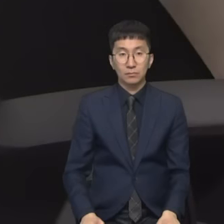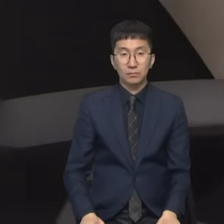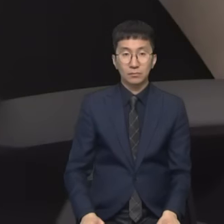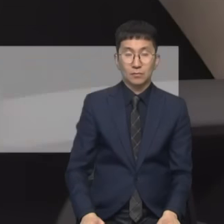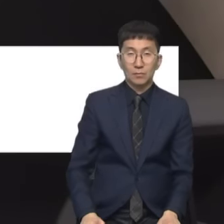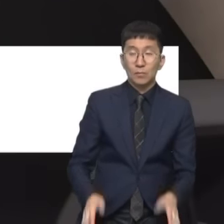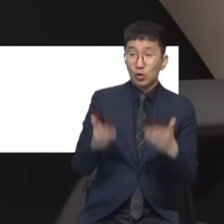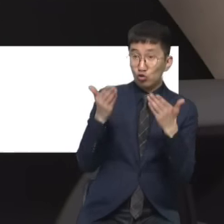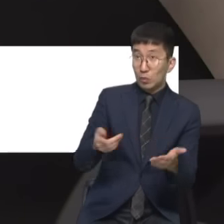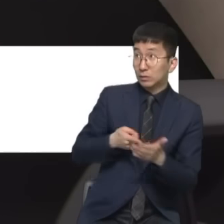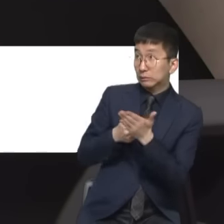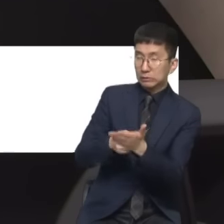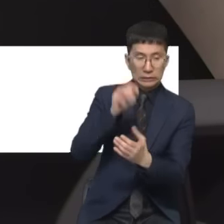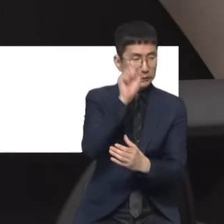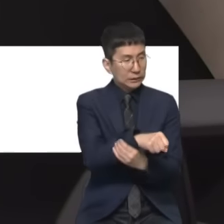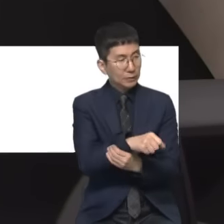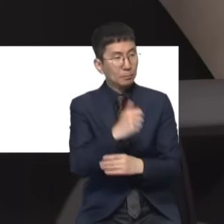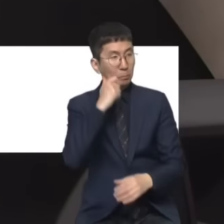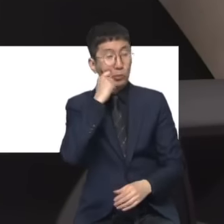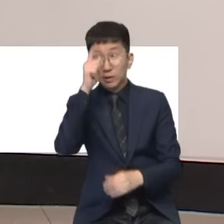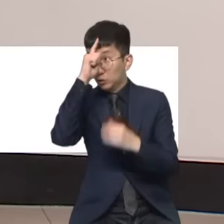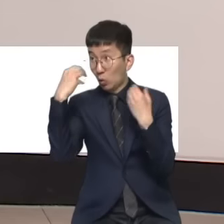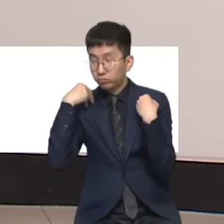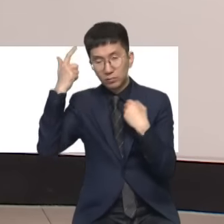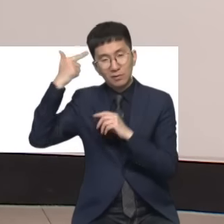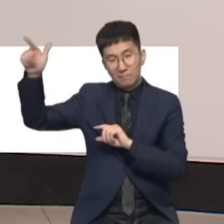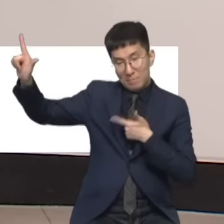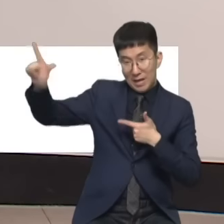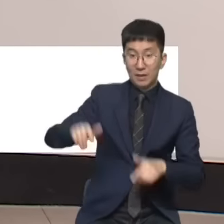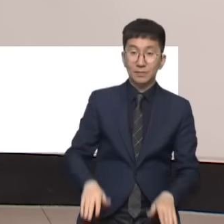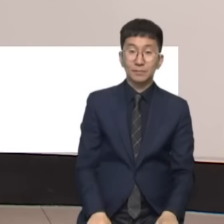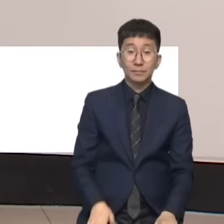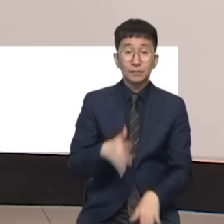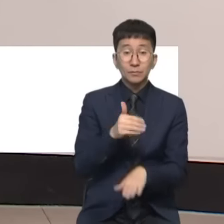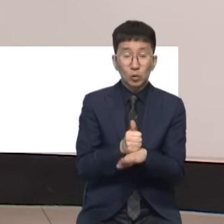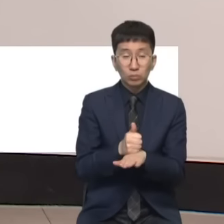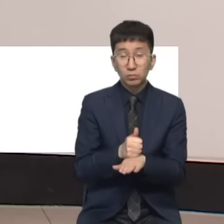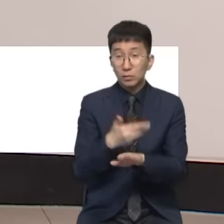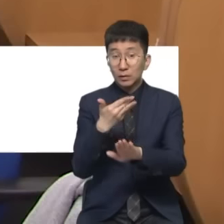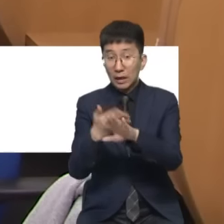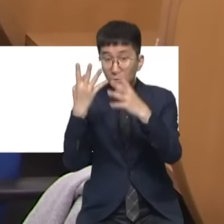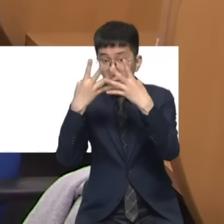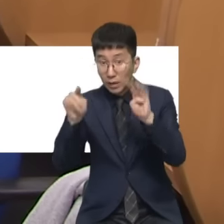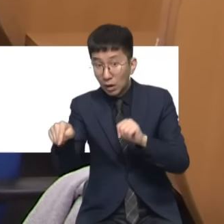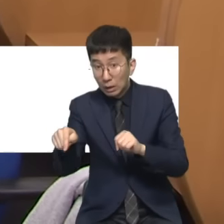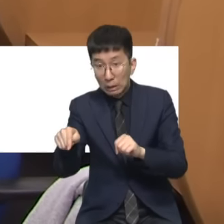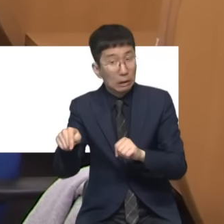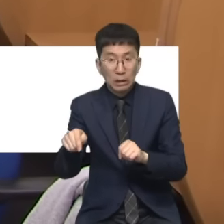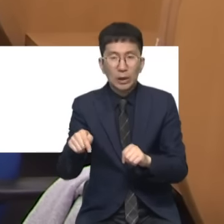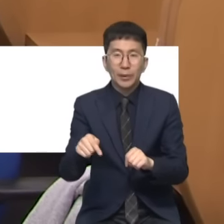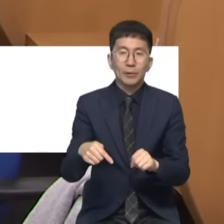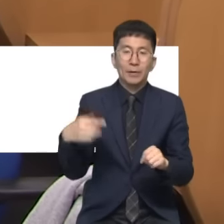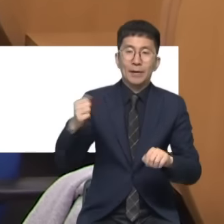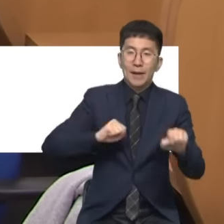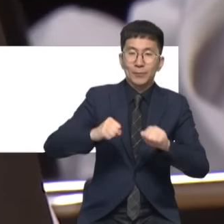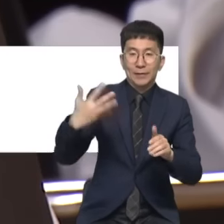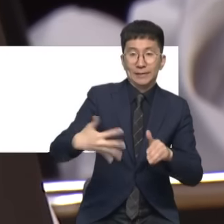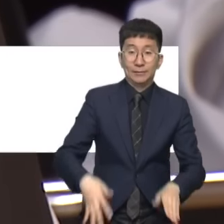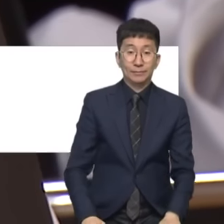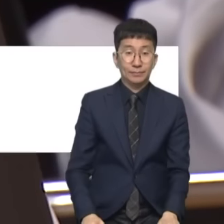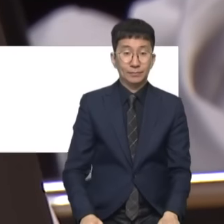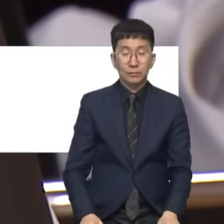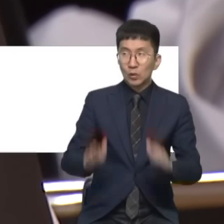휴학 승인을 인정할 수 없단 정부 방침과 다른 결정이라 뒤따르는 대학은 눈에 띄지 않고 있습니다. 다만 집단